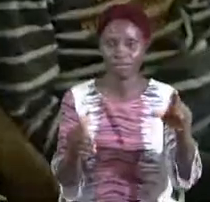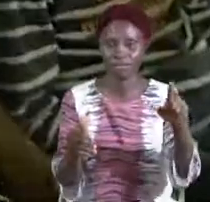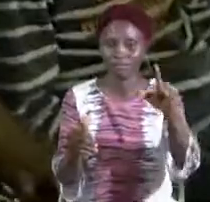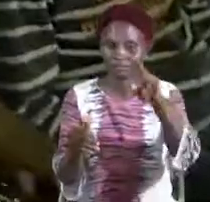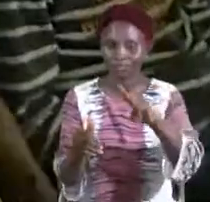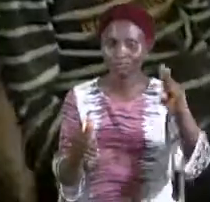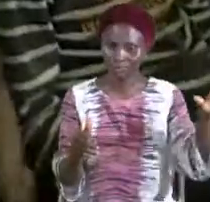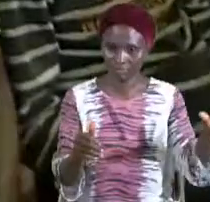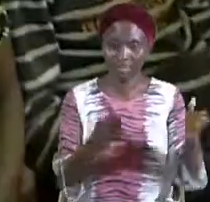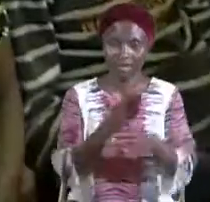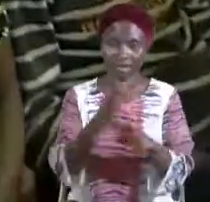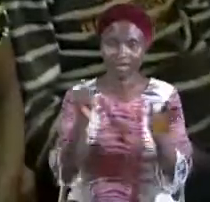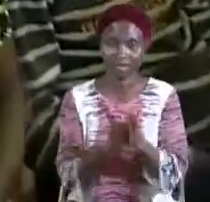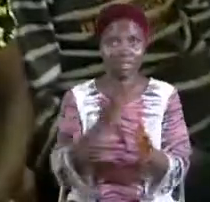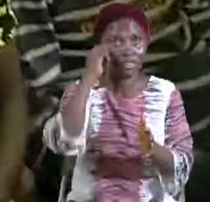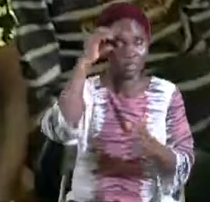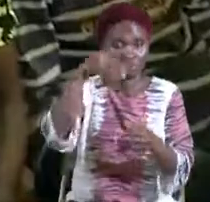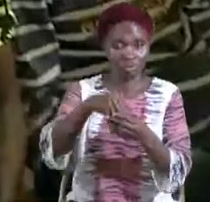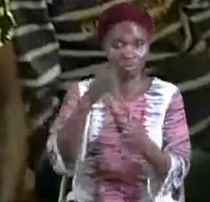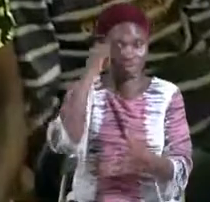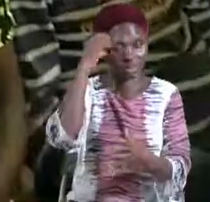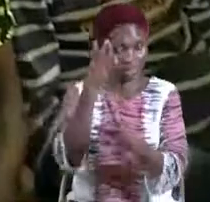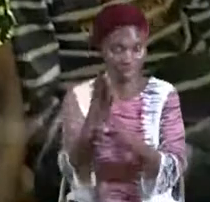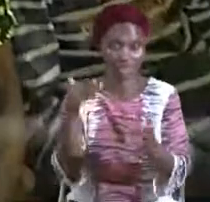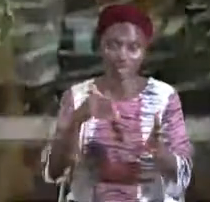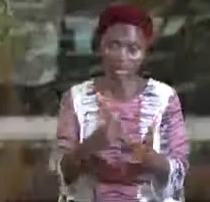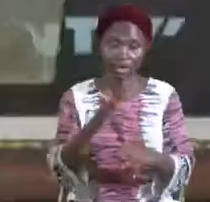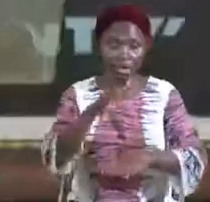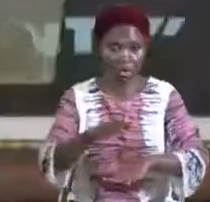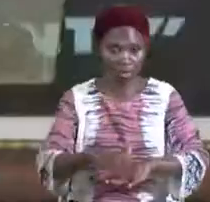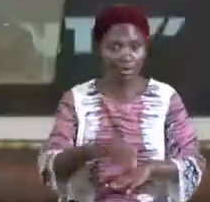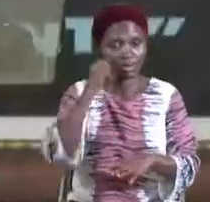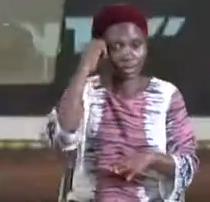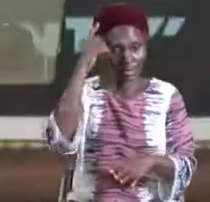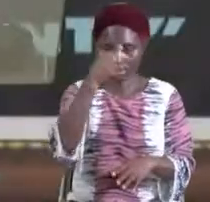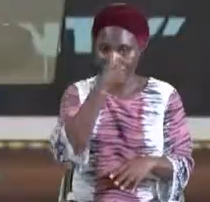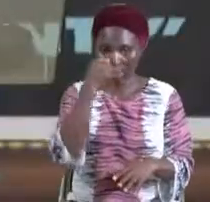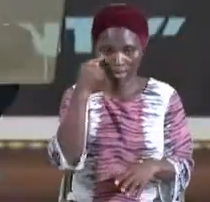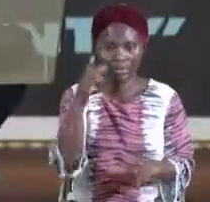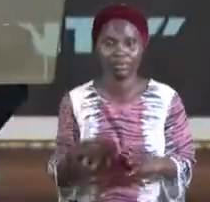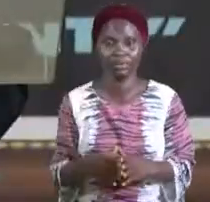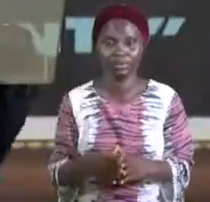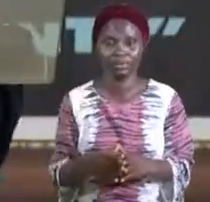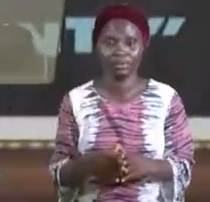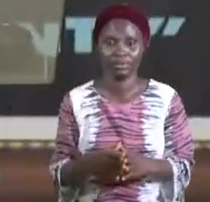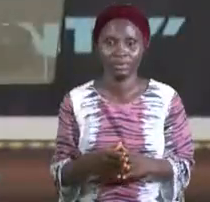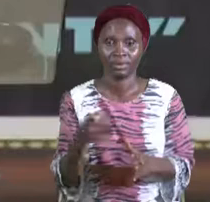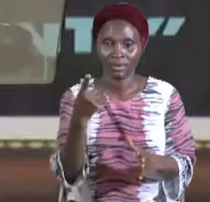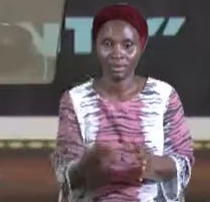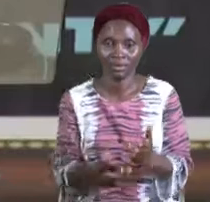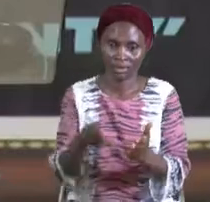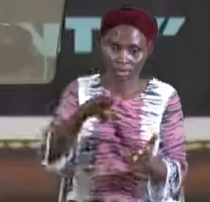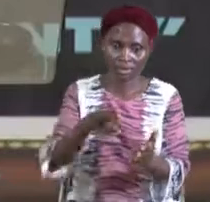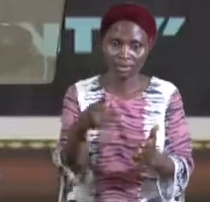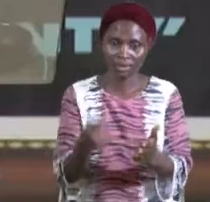verset 25. Jésus lui mit de nouveau les mains sur les yeux. Une répétition de